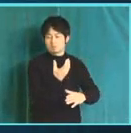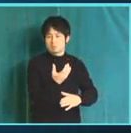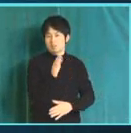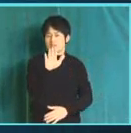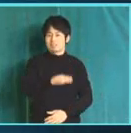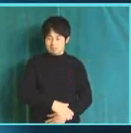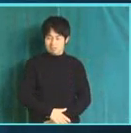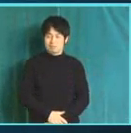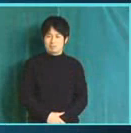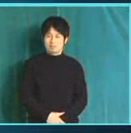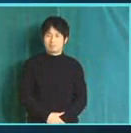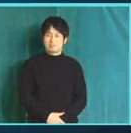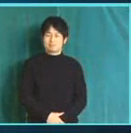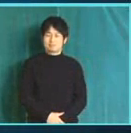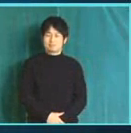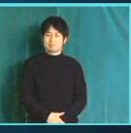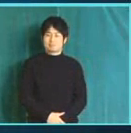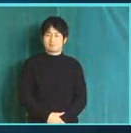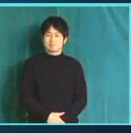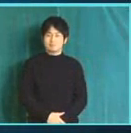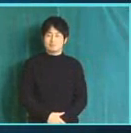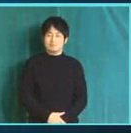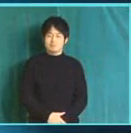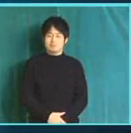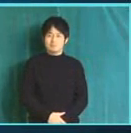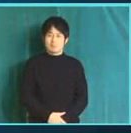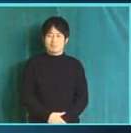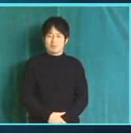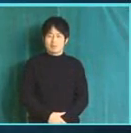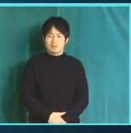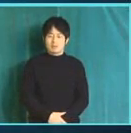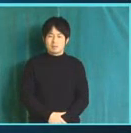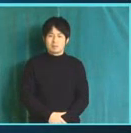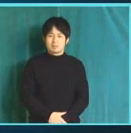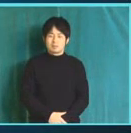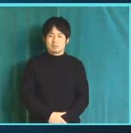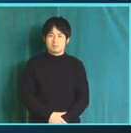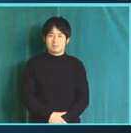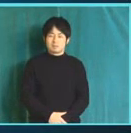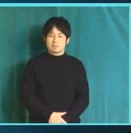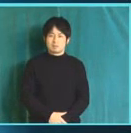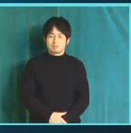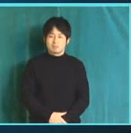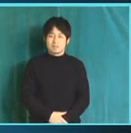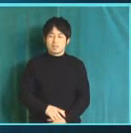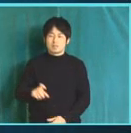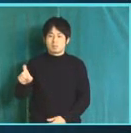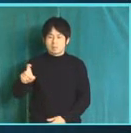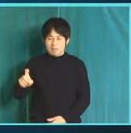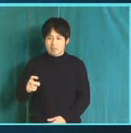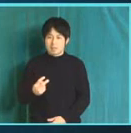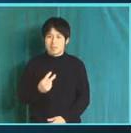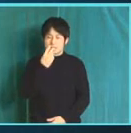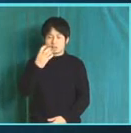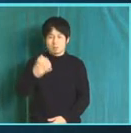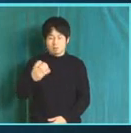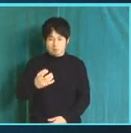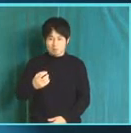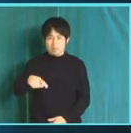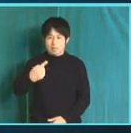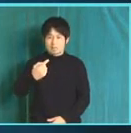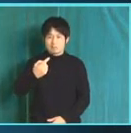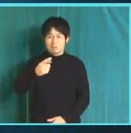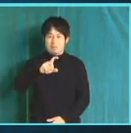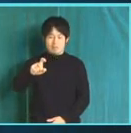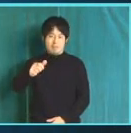という事案が発生しております。はい、ですので、スプレー缶やカセットボンベ、あとは100円ライターなど、あ